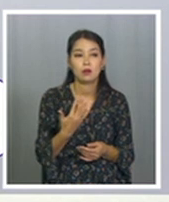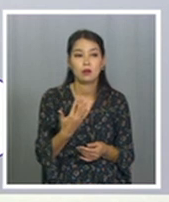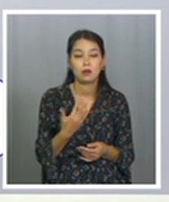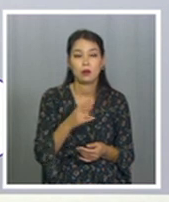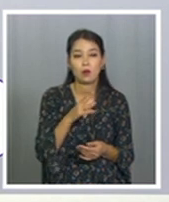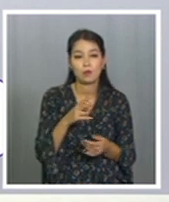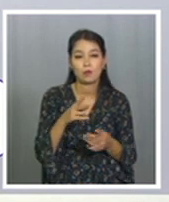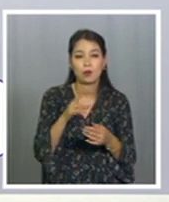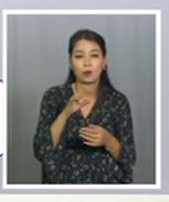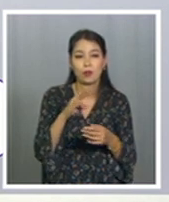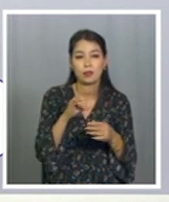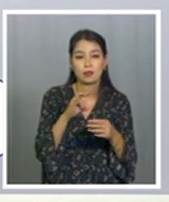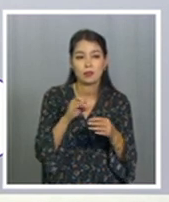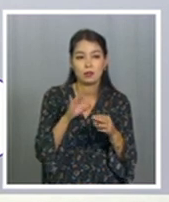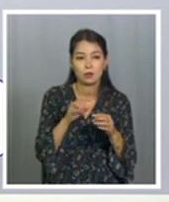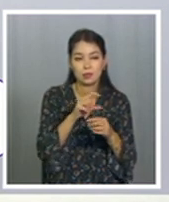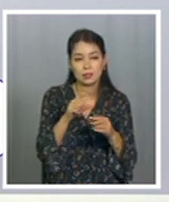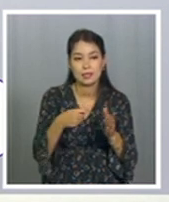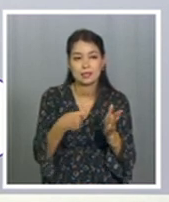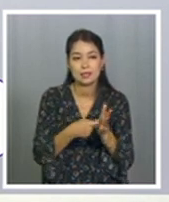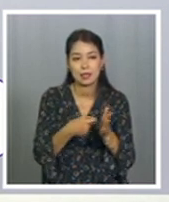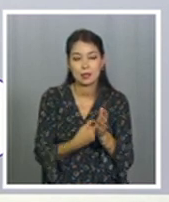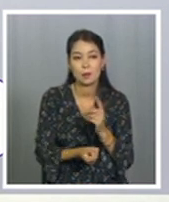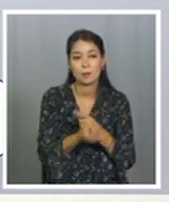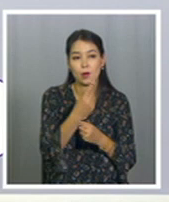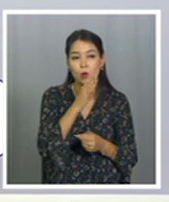конденсатордың астарындағы зарядтың пайда болу уақыты